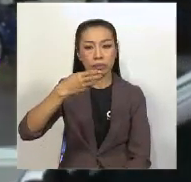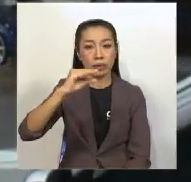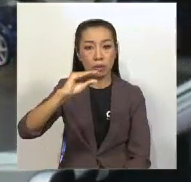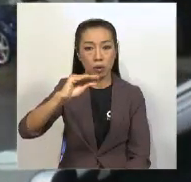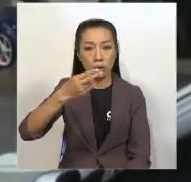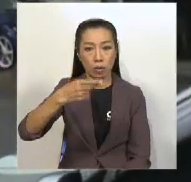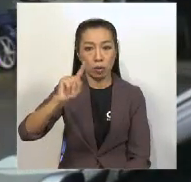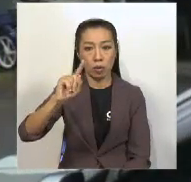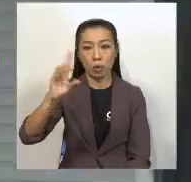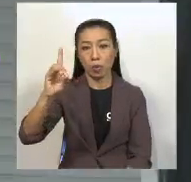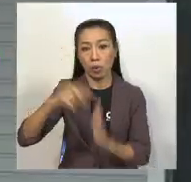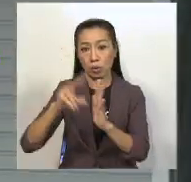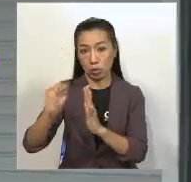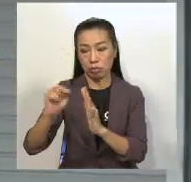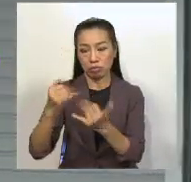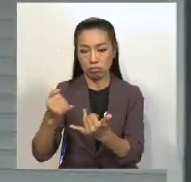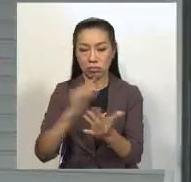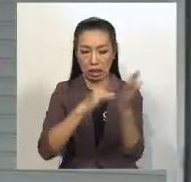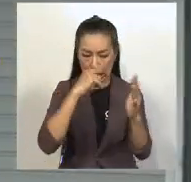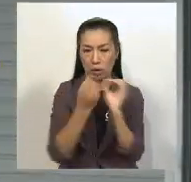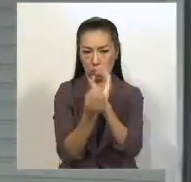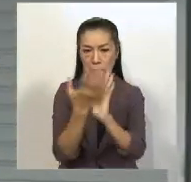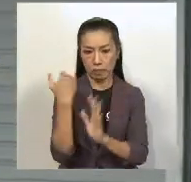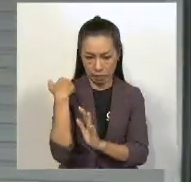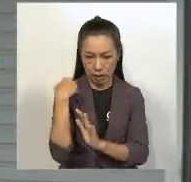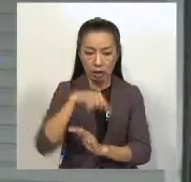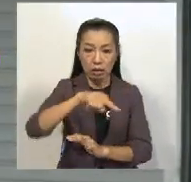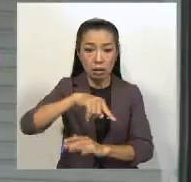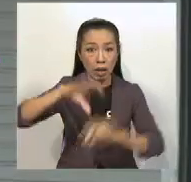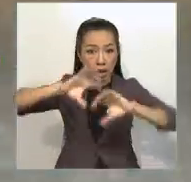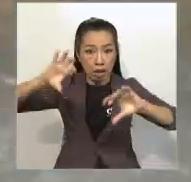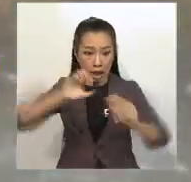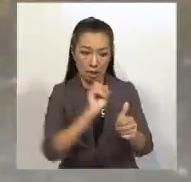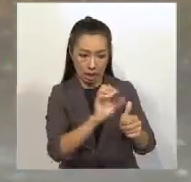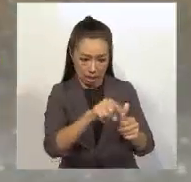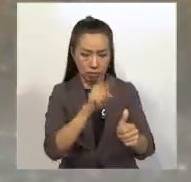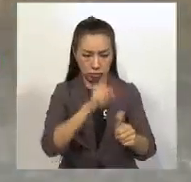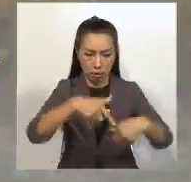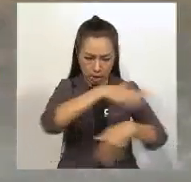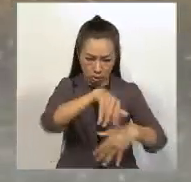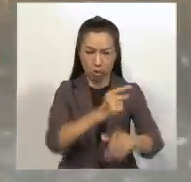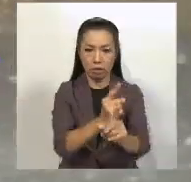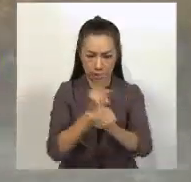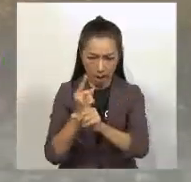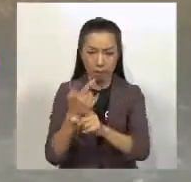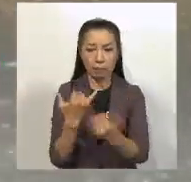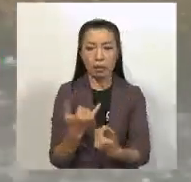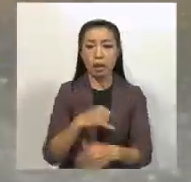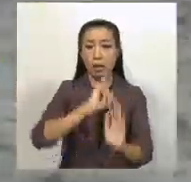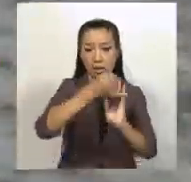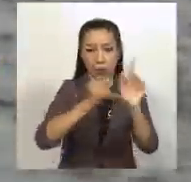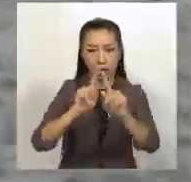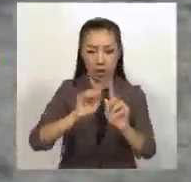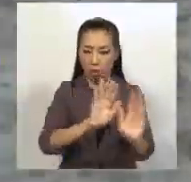จส่งผลกระทบต่อประเทศไทยในระยะนี้และปฏิบัติตามคำแนะนำของทางราชการพร้อมทั้งกำชับให้ทุกจังหวัด